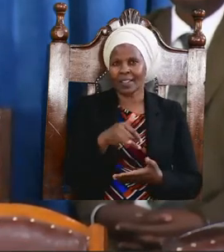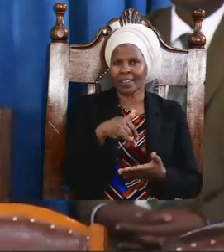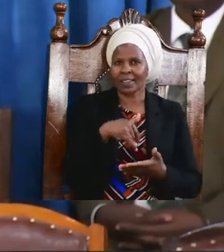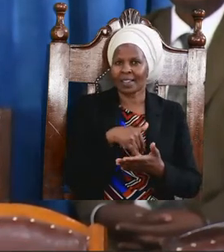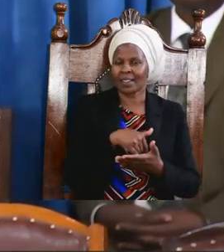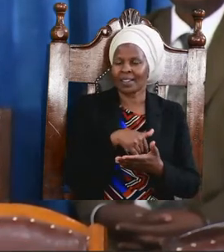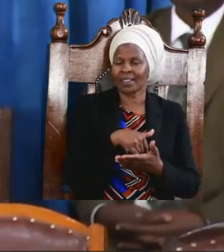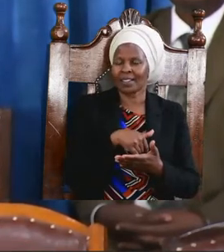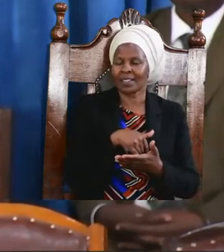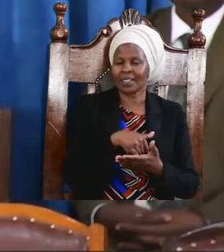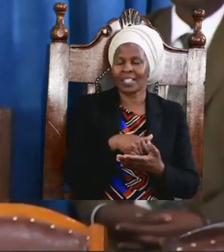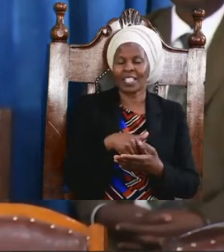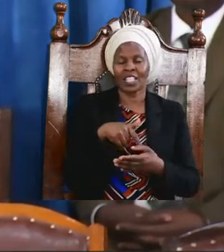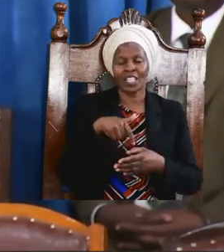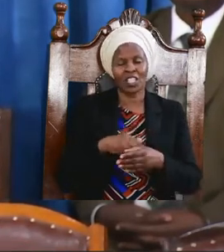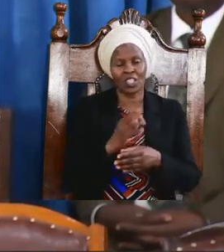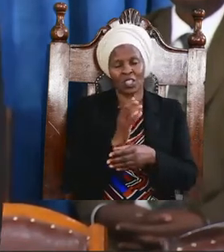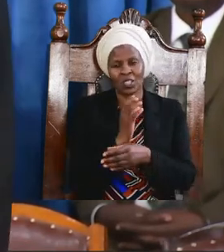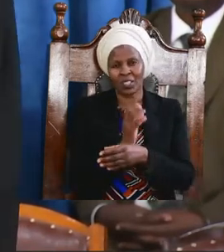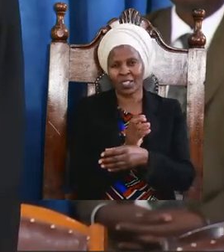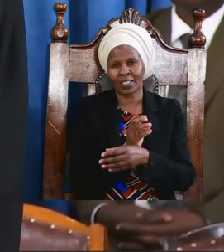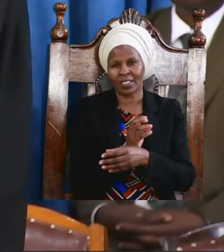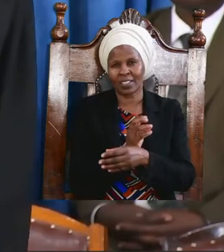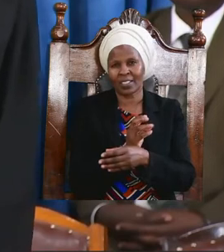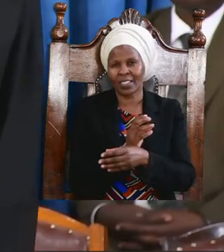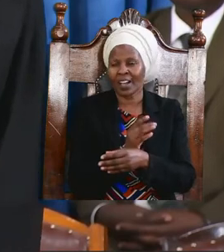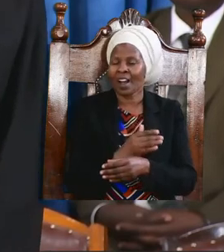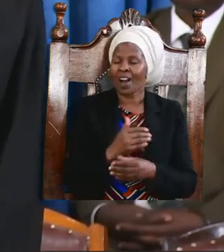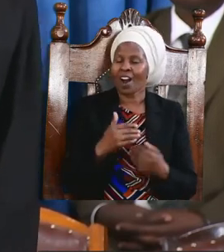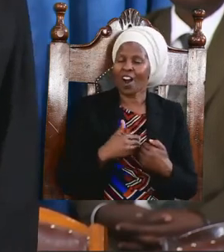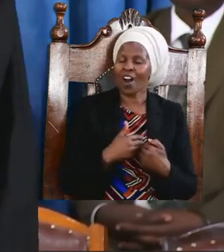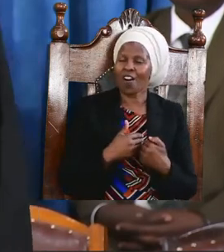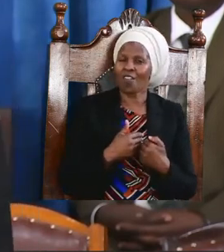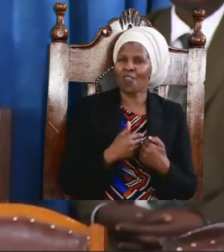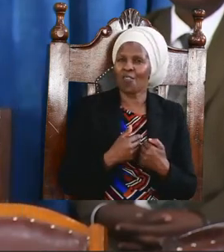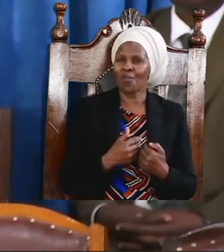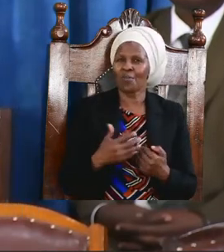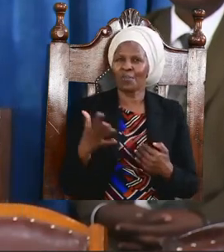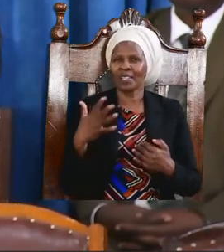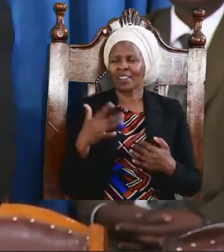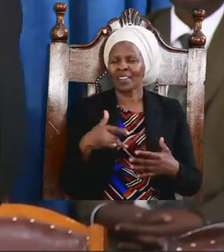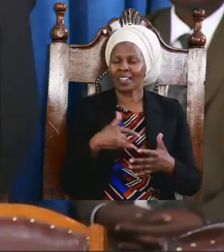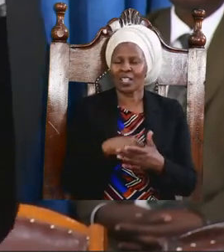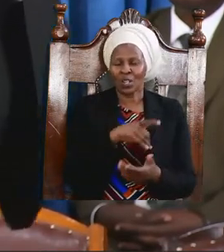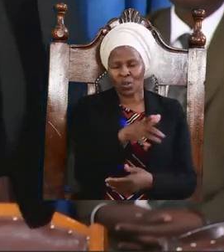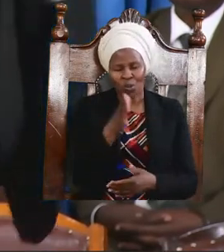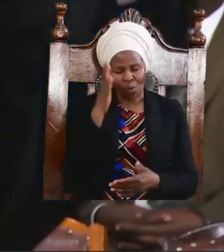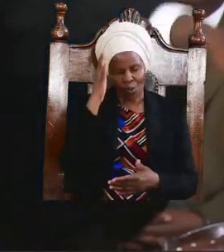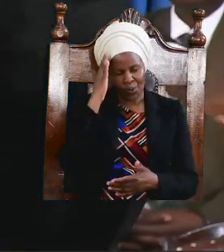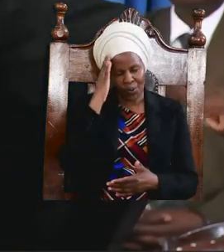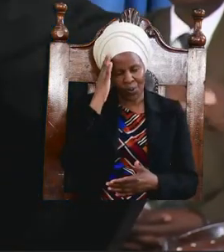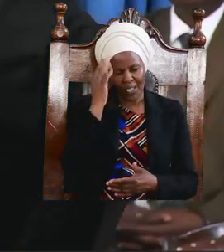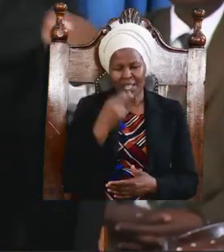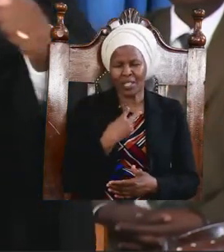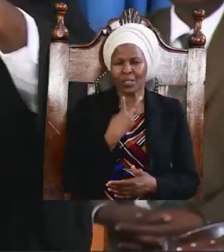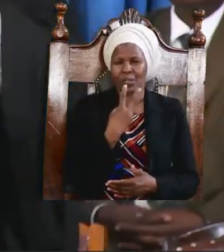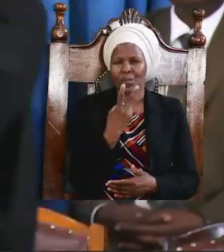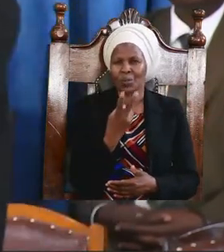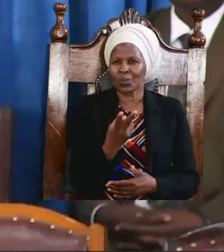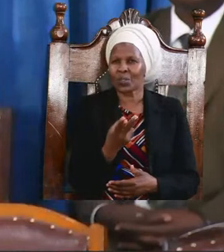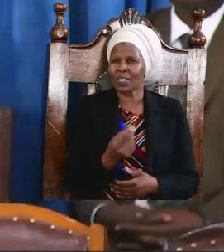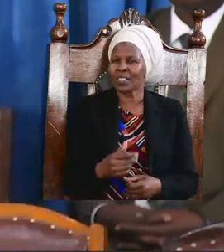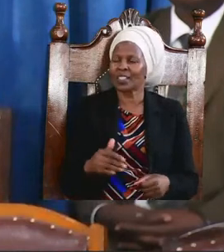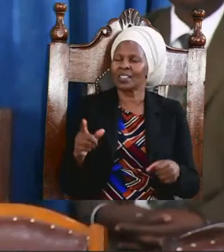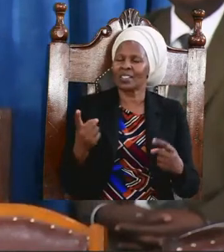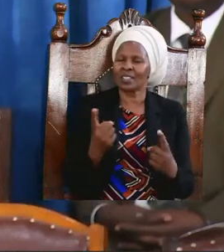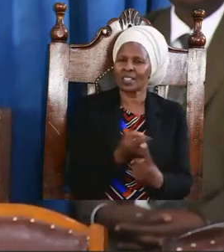traditions nyingi za kanisa kuna matawi ambayo tunayajua, ambayo tunapata, tunaona katika matatu.